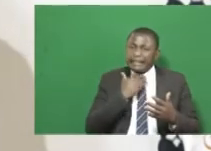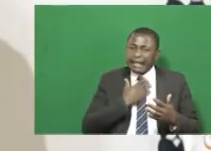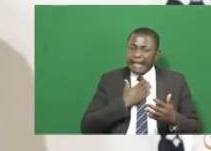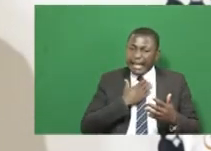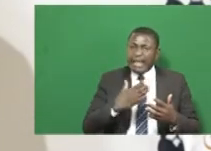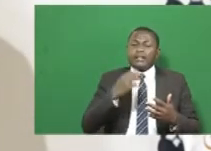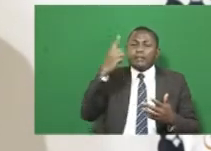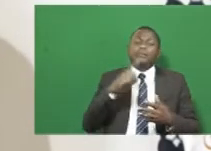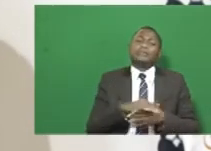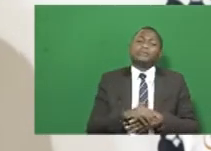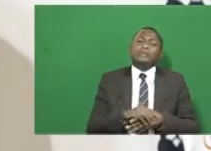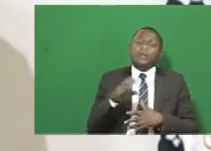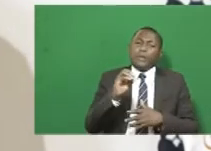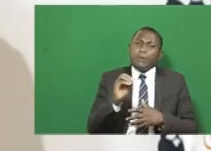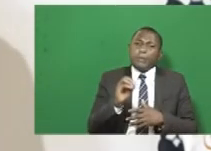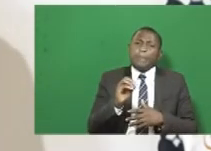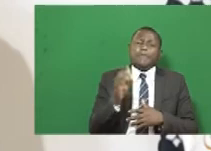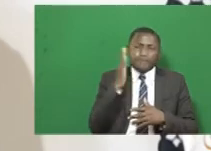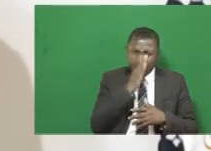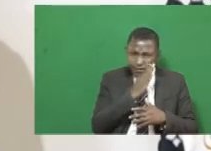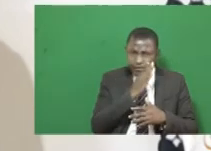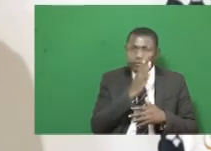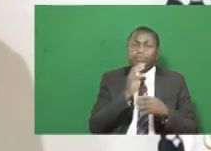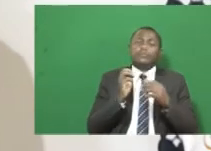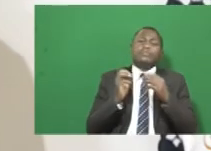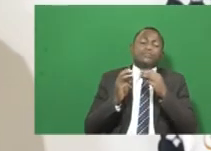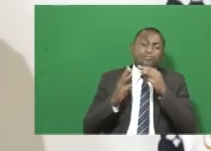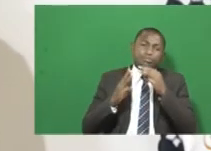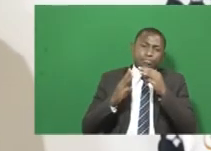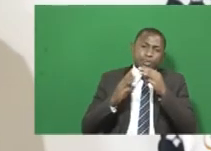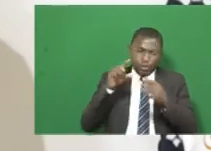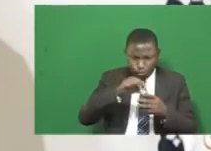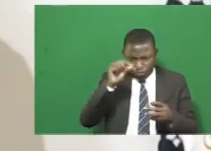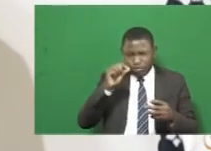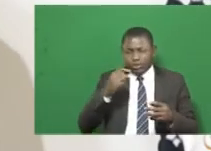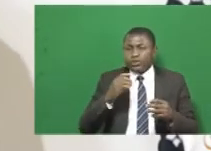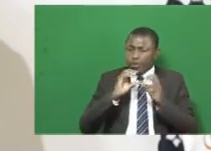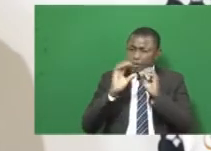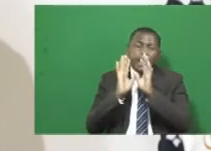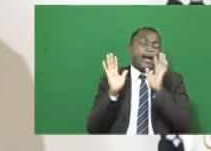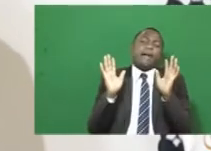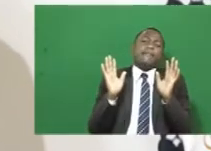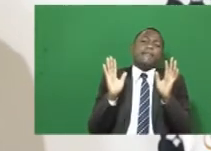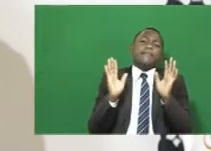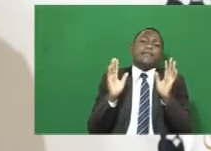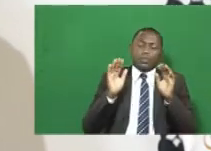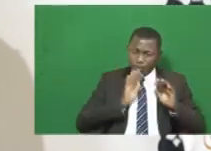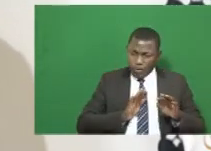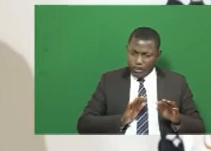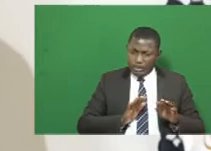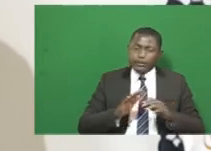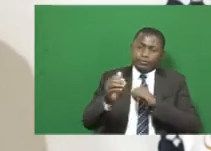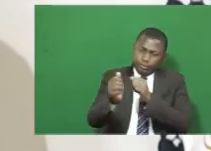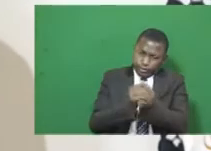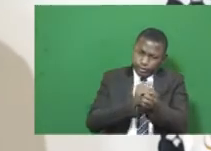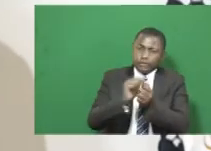mwari. Saka iya akato peza utara. Sarudze yaka akato ita. Ende akato mirira kuparadza. Saka cha